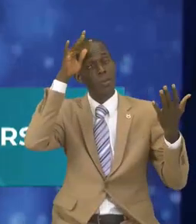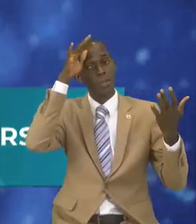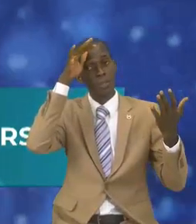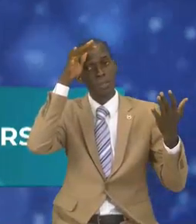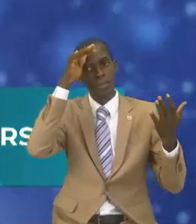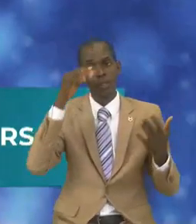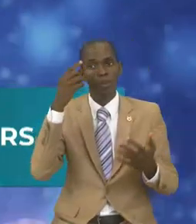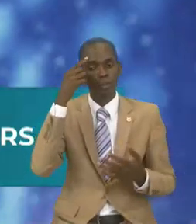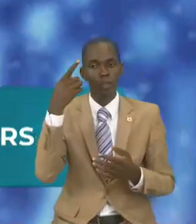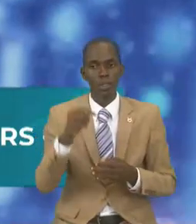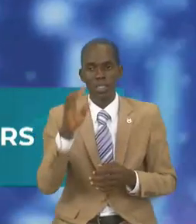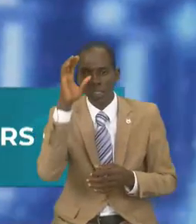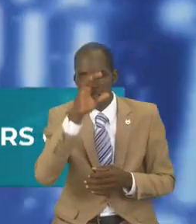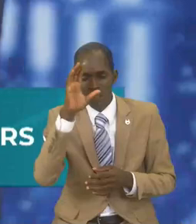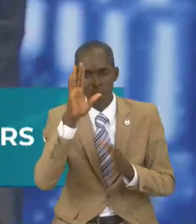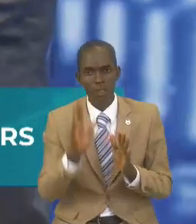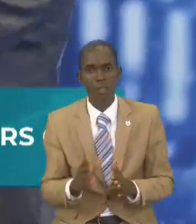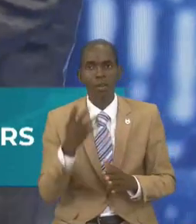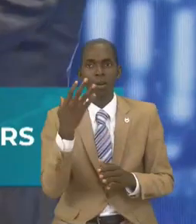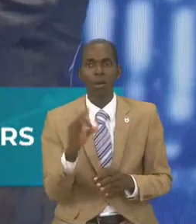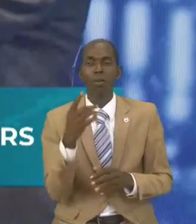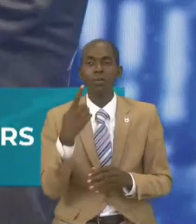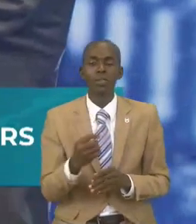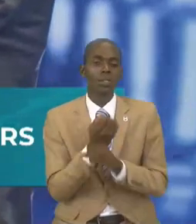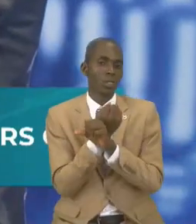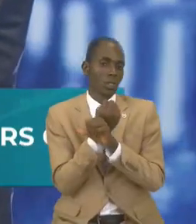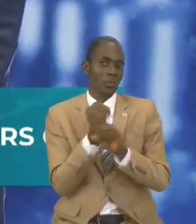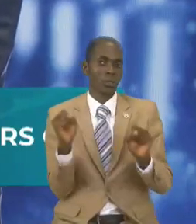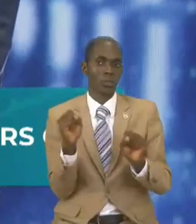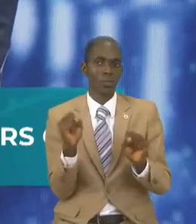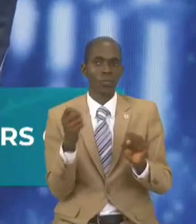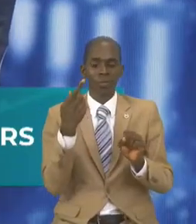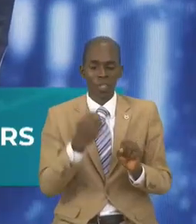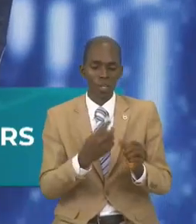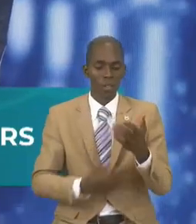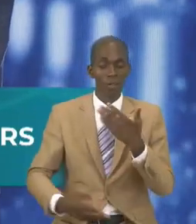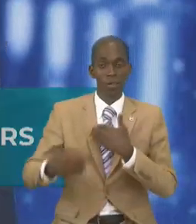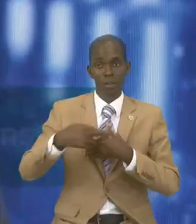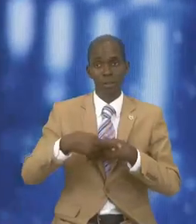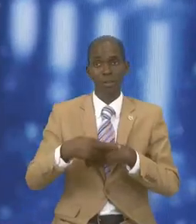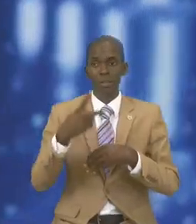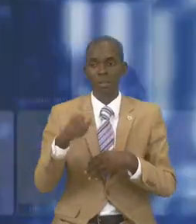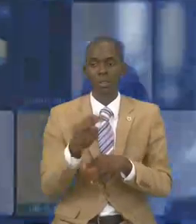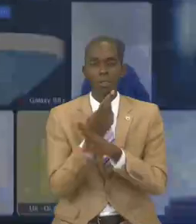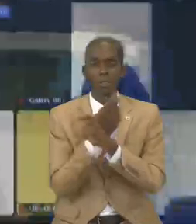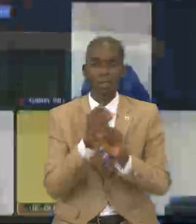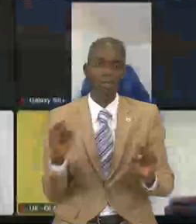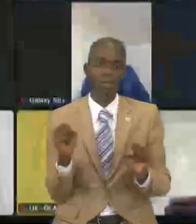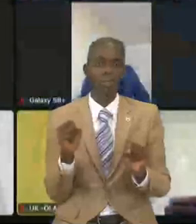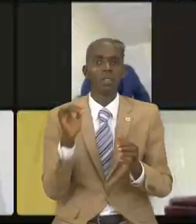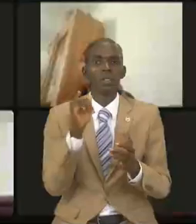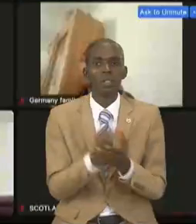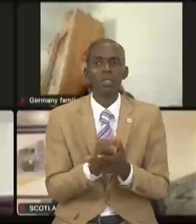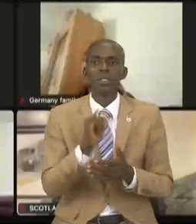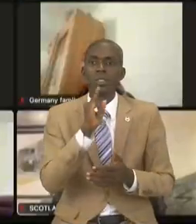du salut rassuré. Du salut, de la restauration, de la rédemption